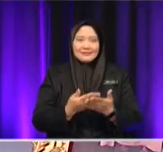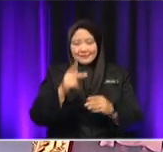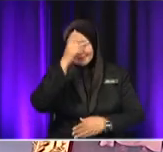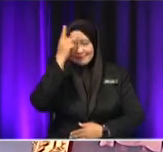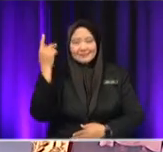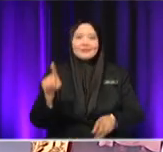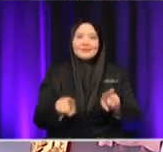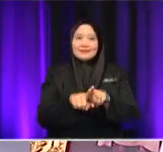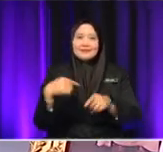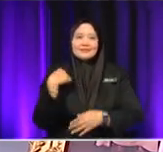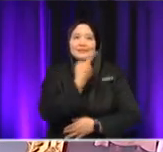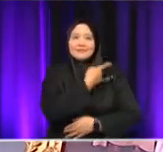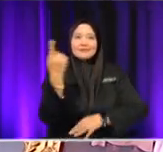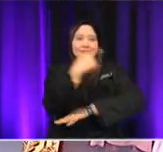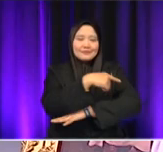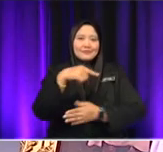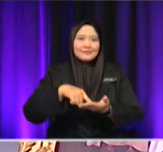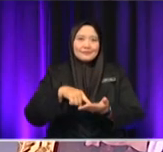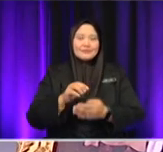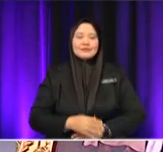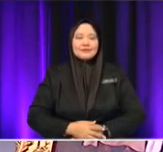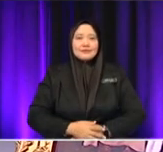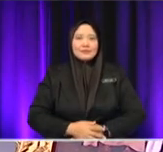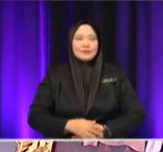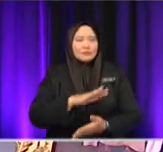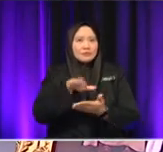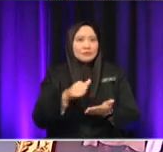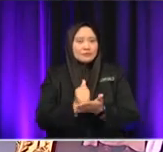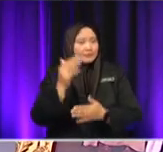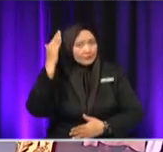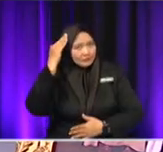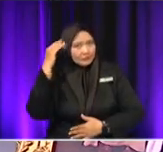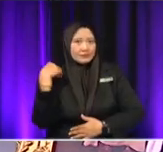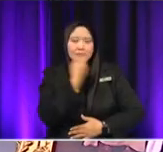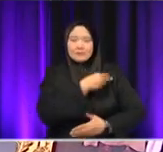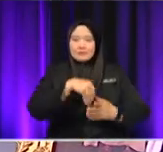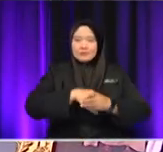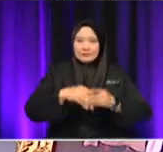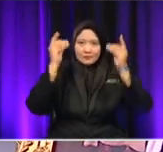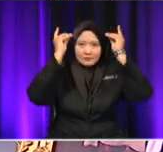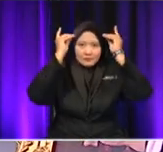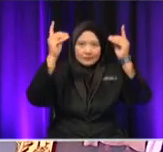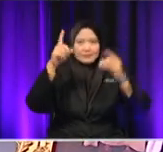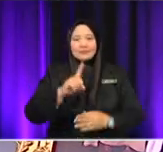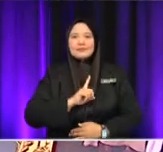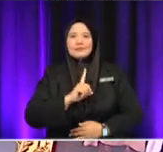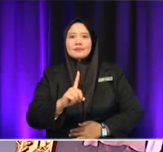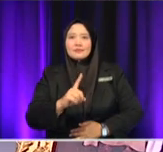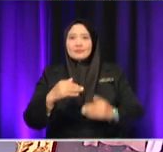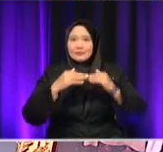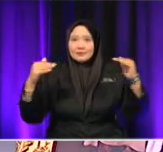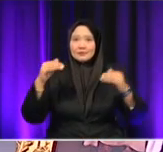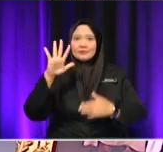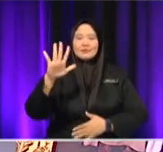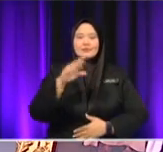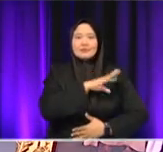hari ini yang mana para penonton sekalian kita adalah mata pelajaran Pendidikan Islam tingkatan 5 dan Bukan saya seorang saja yang akan bersama dengan